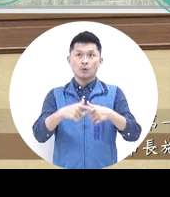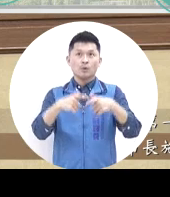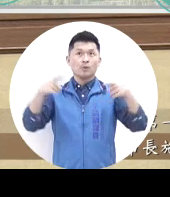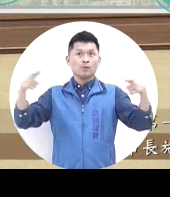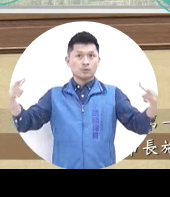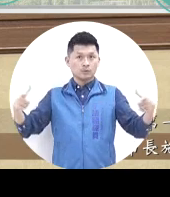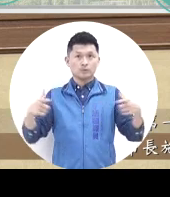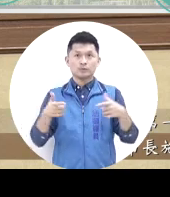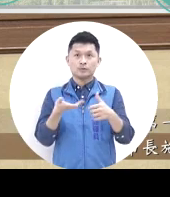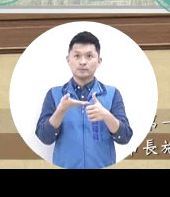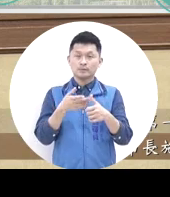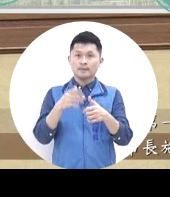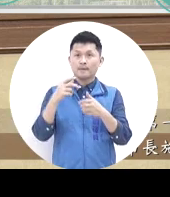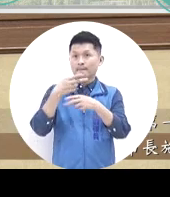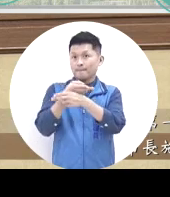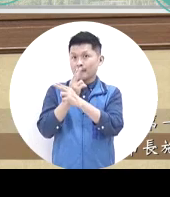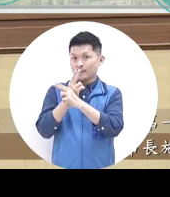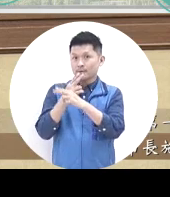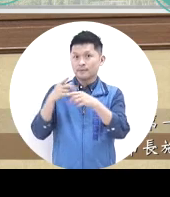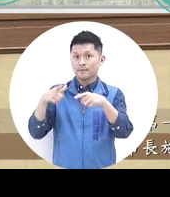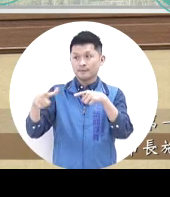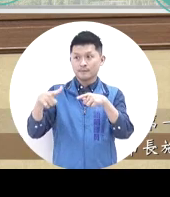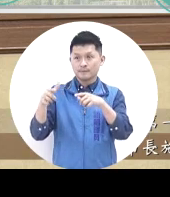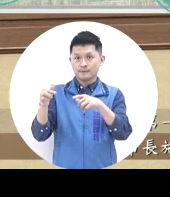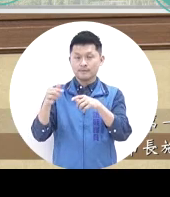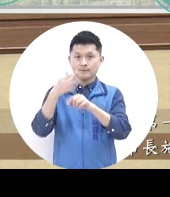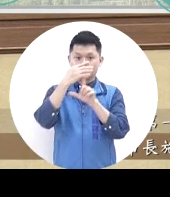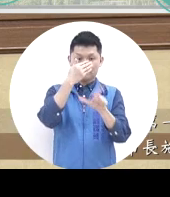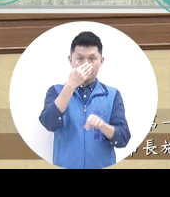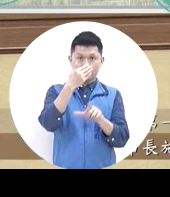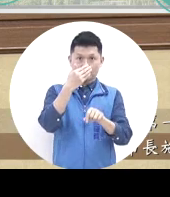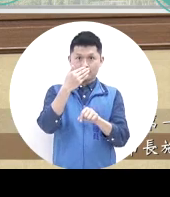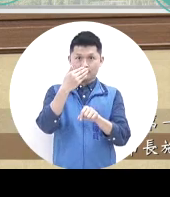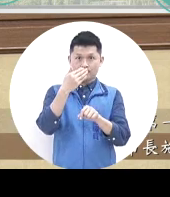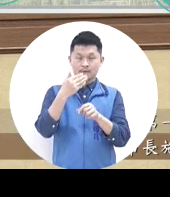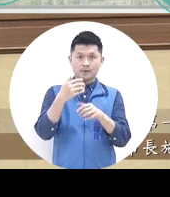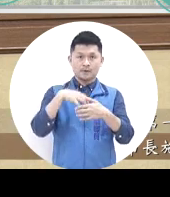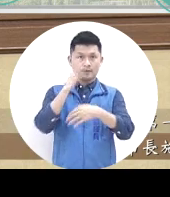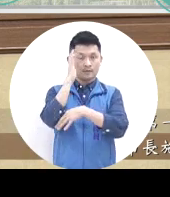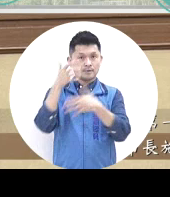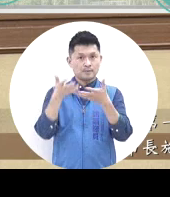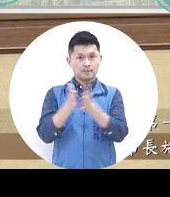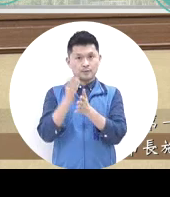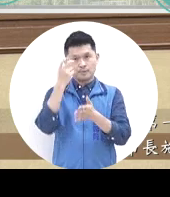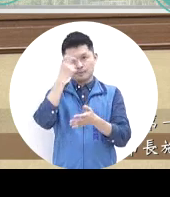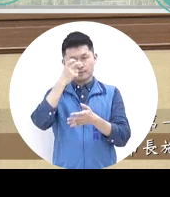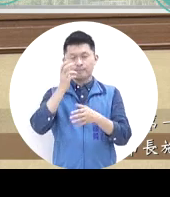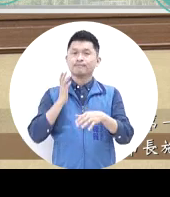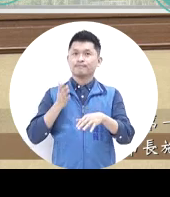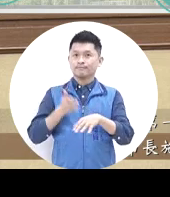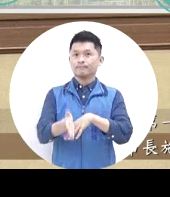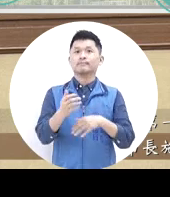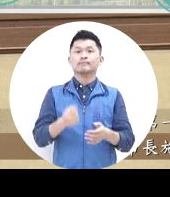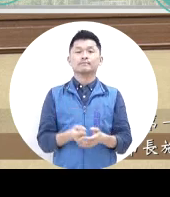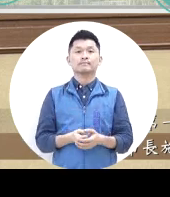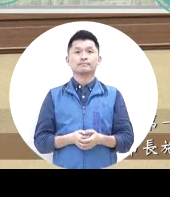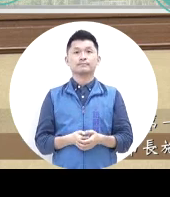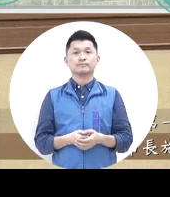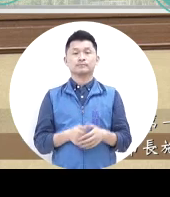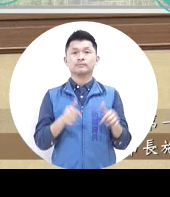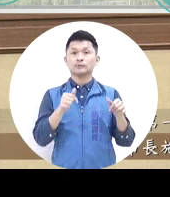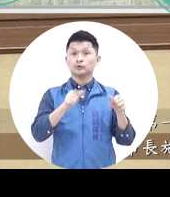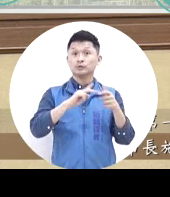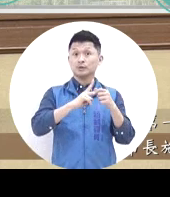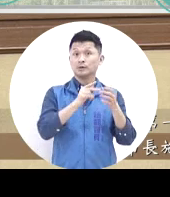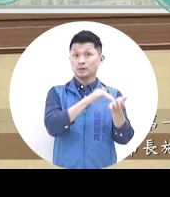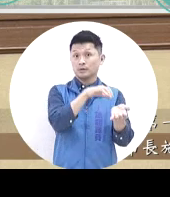区都是计划在9月份已经经过内政部审议通过。双儿医院有关